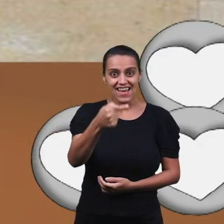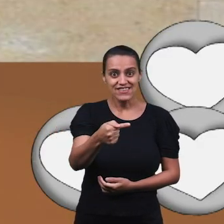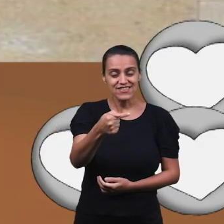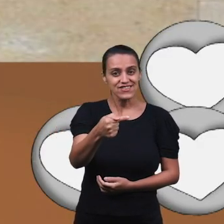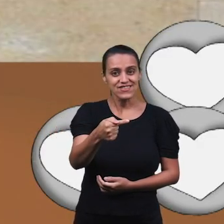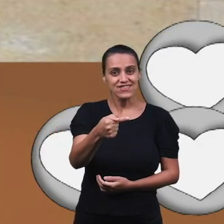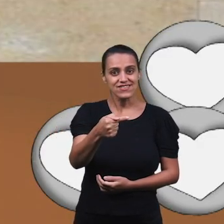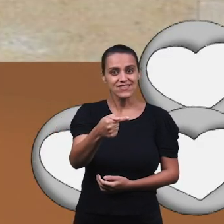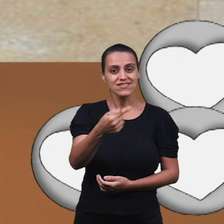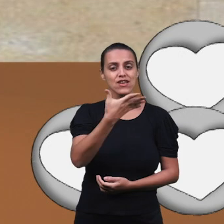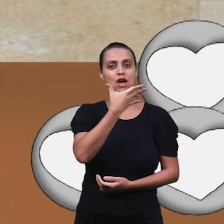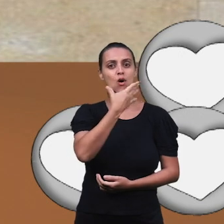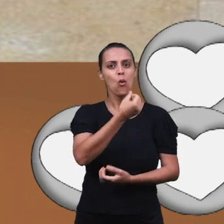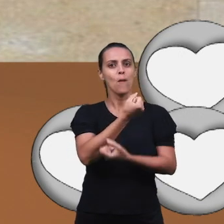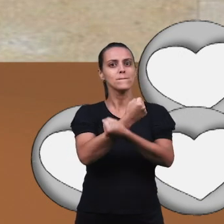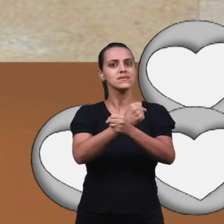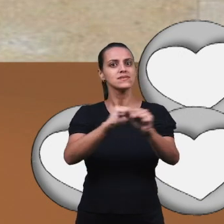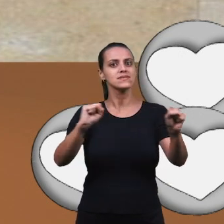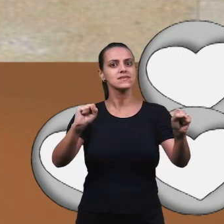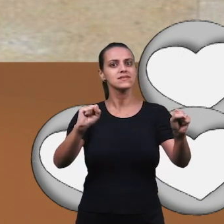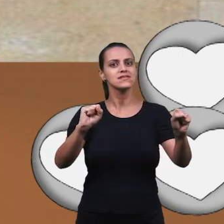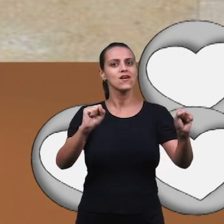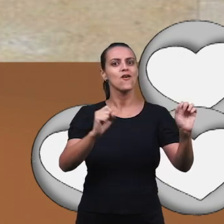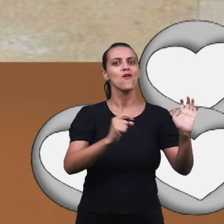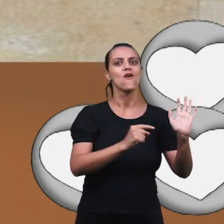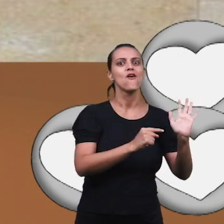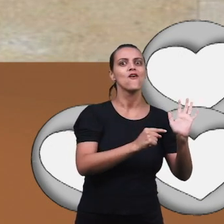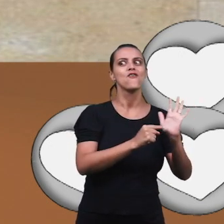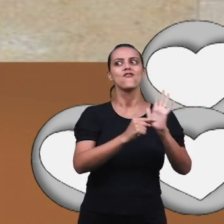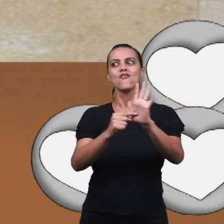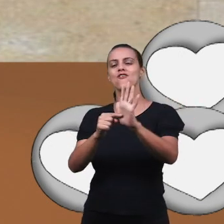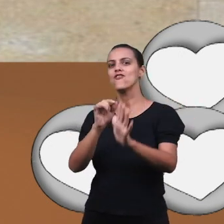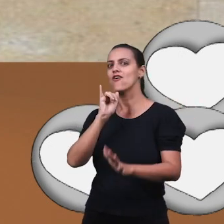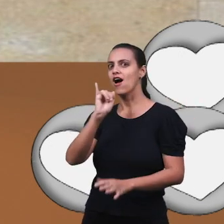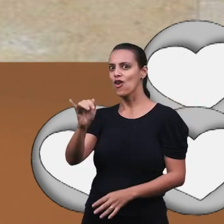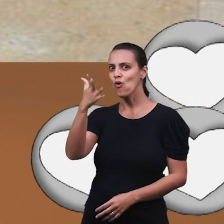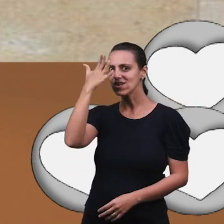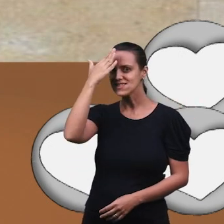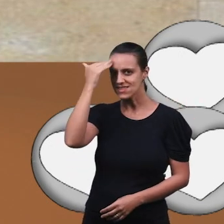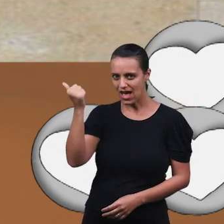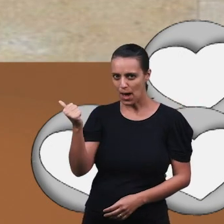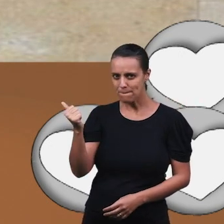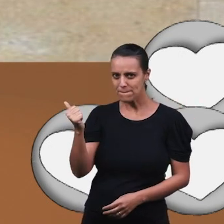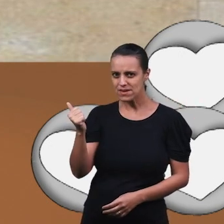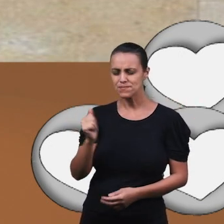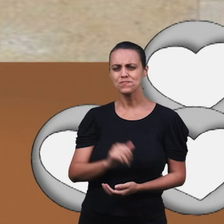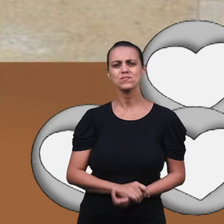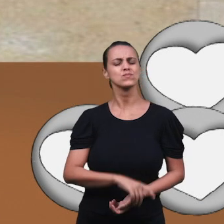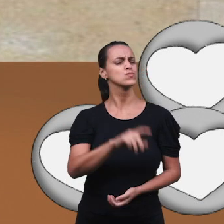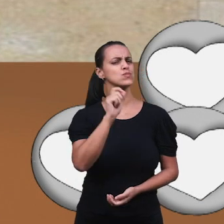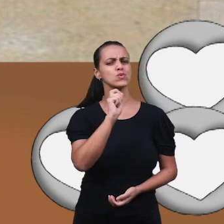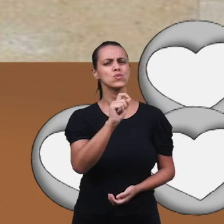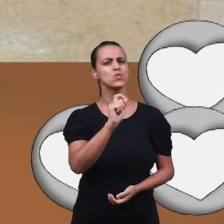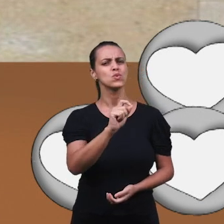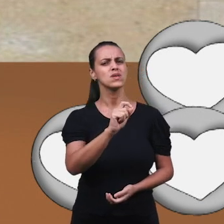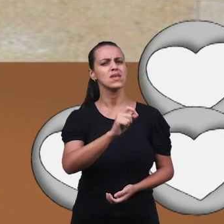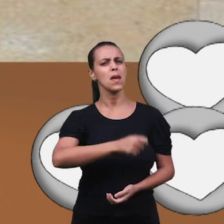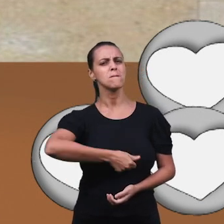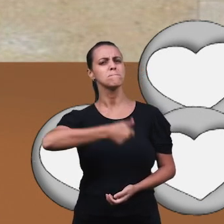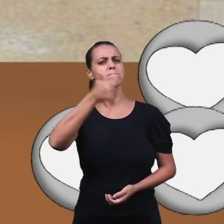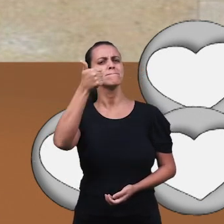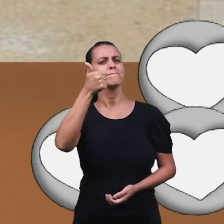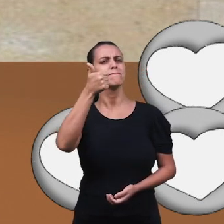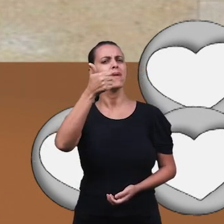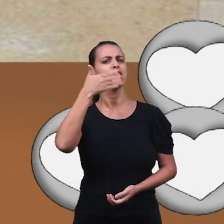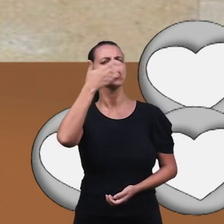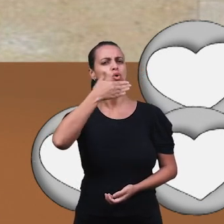jour, Samson, il a révélé le secret. Vous savez quel était? Quelle chose a